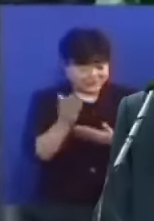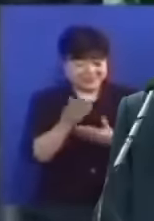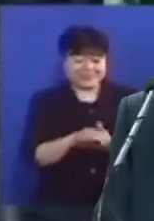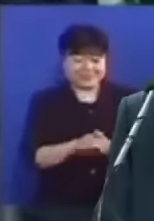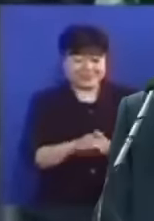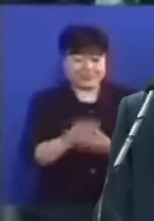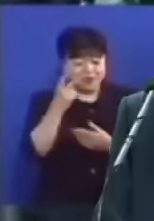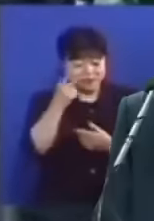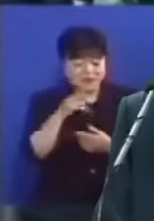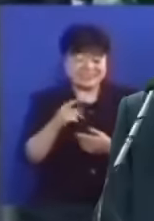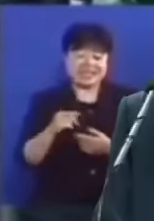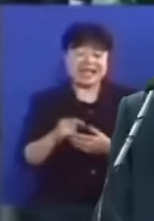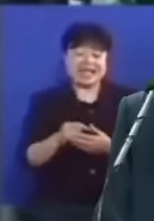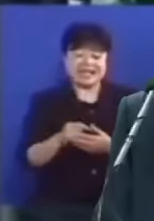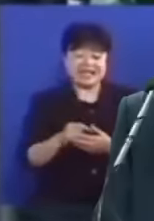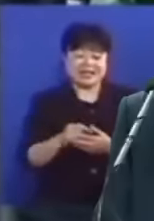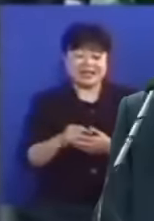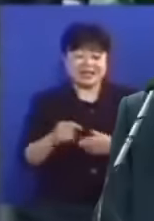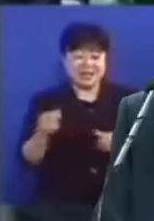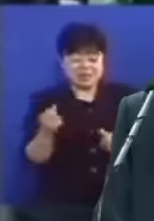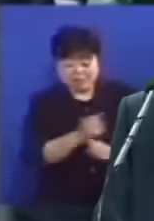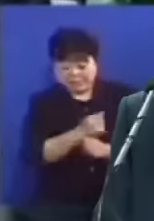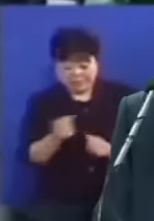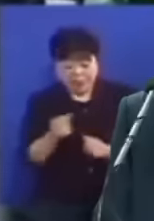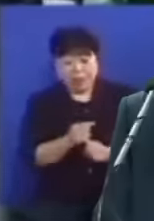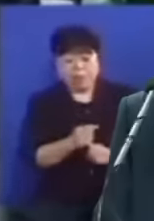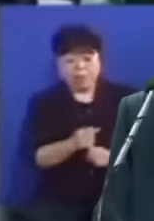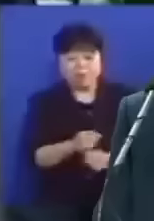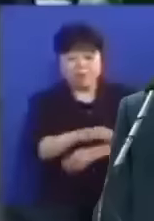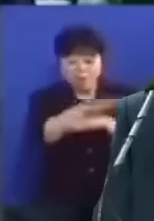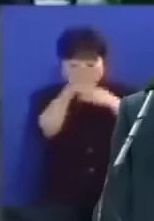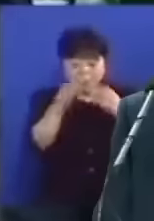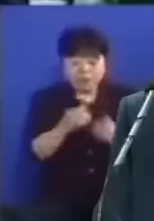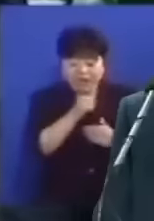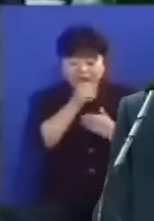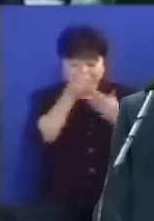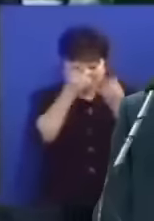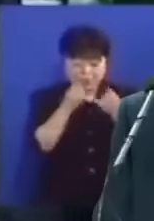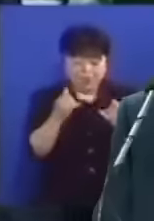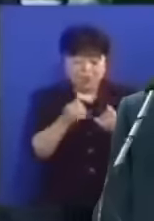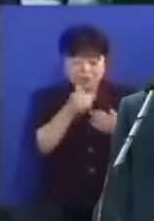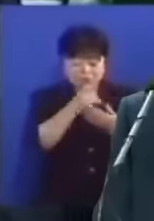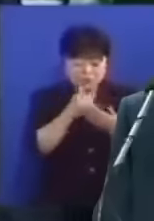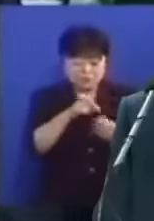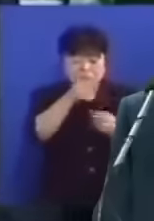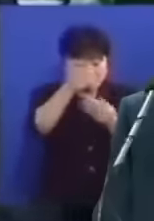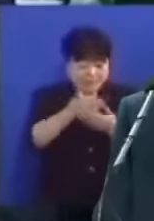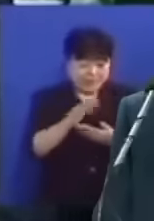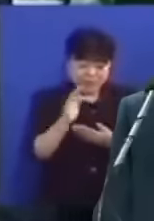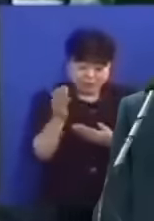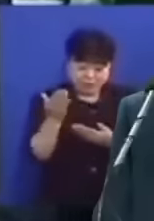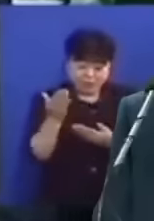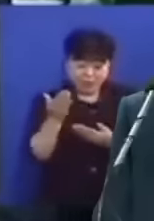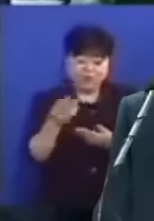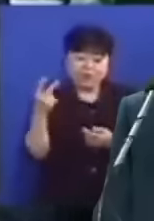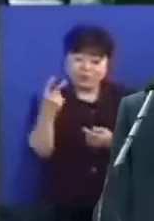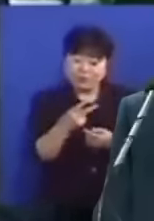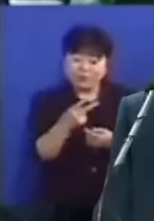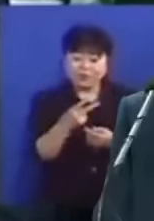않습니까? 바울과 신라가 몇 대 맞음으로 온 감옥에 있는 죄수들이 다 구원을 받고